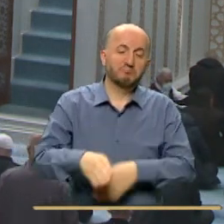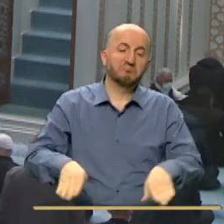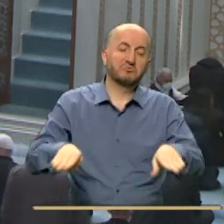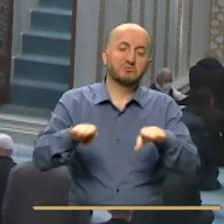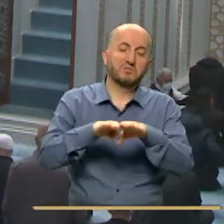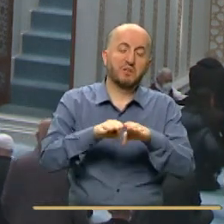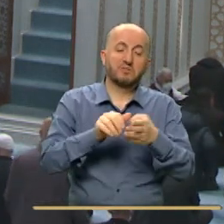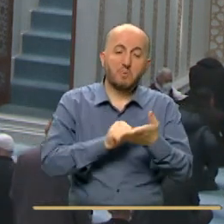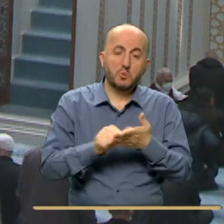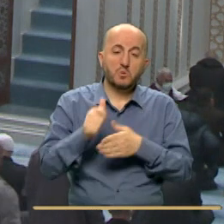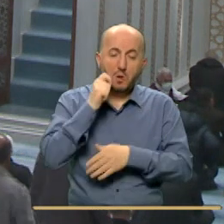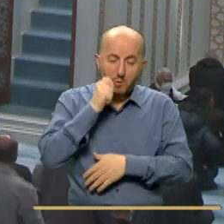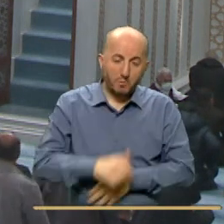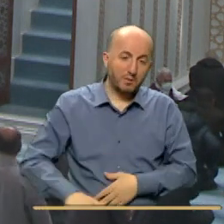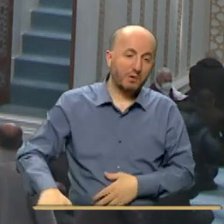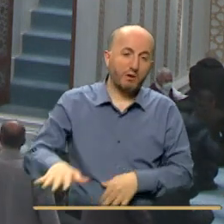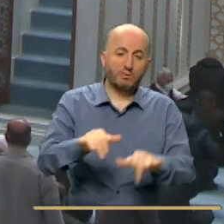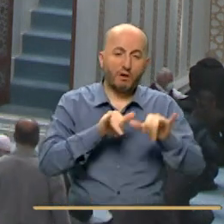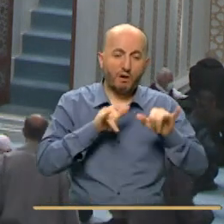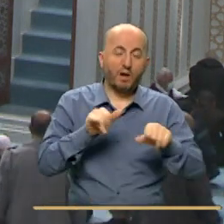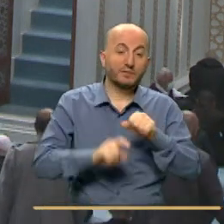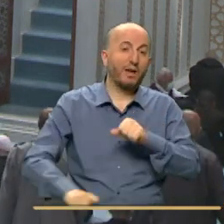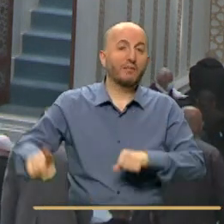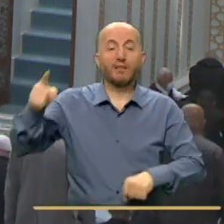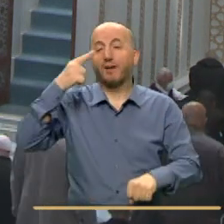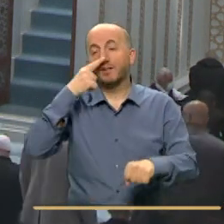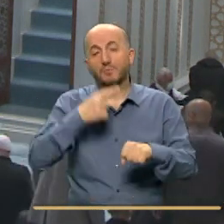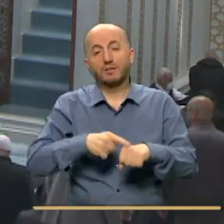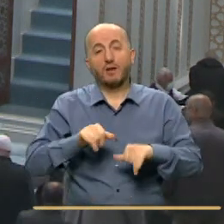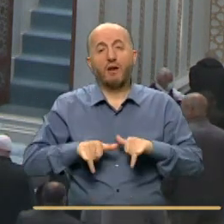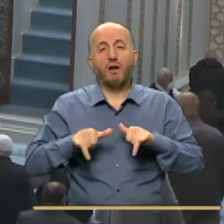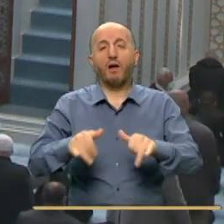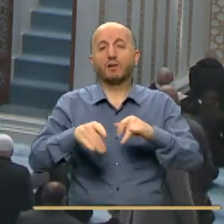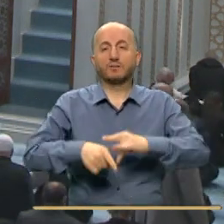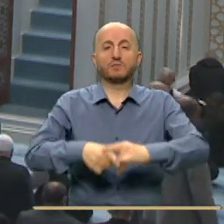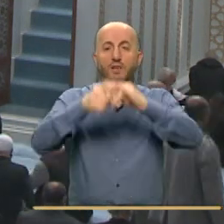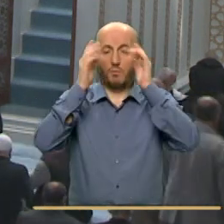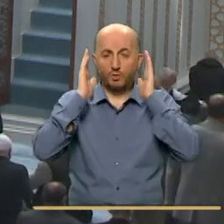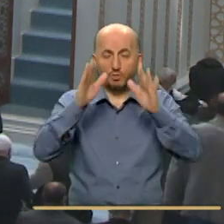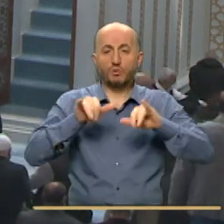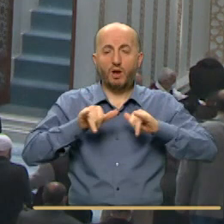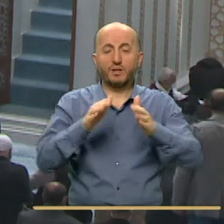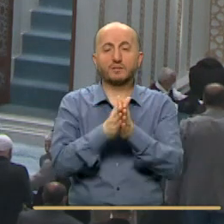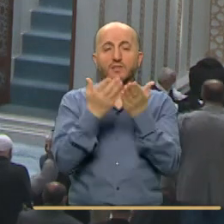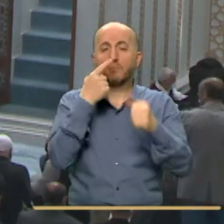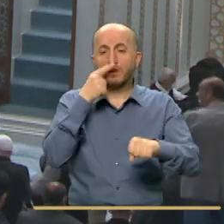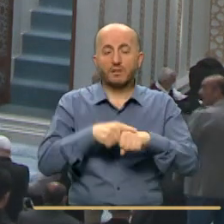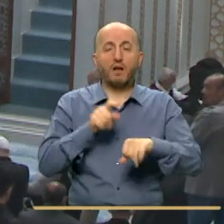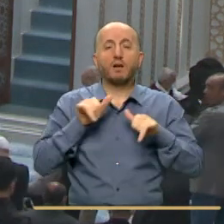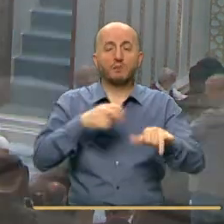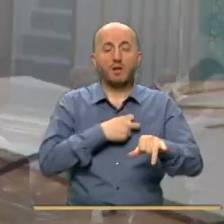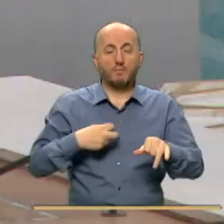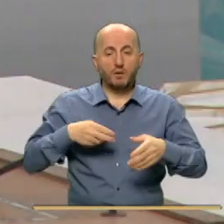eşitlendiği, bütün müminlerin aynı Allah'a iman ettiği, aynı kıbleye yöneldiği, aynı kitaba inandığı, aynı peygamberin yolundan